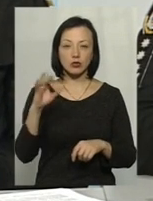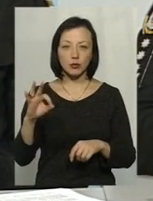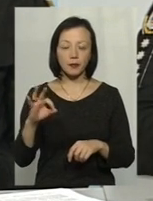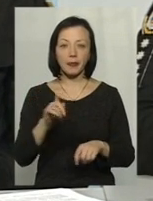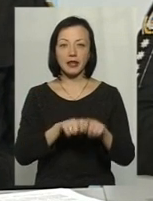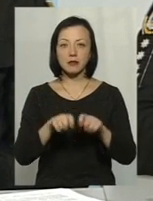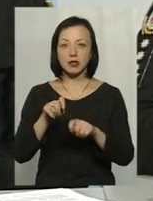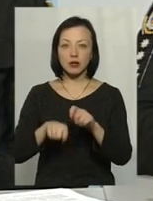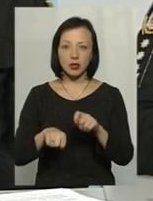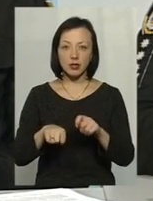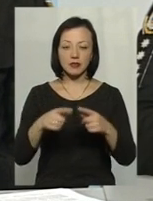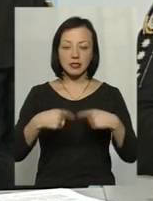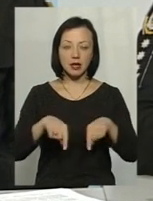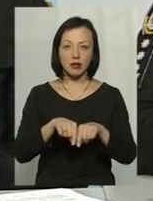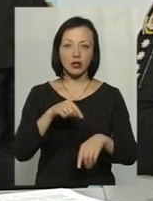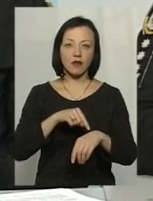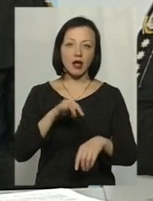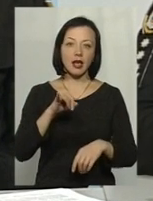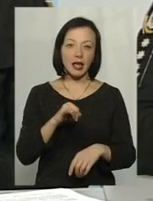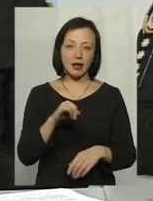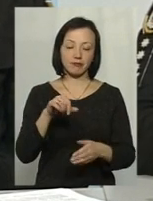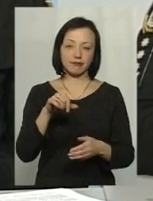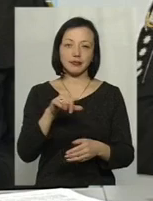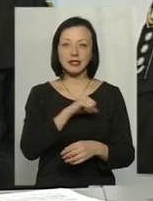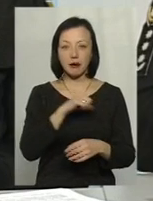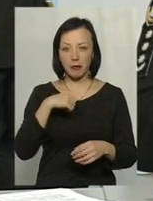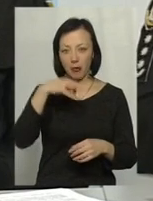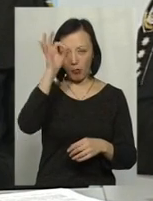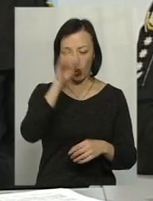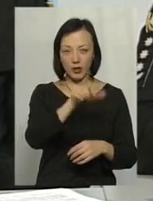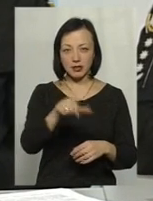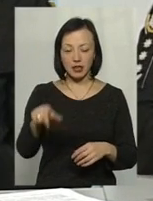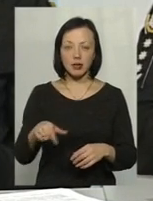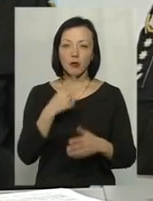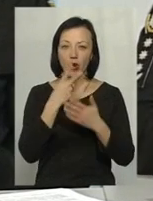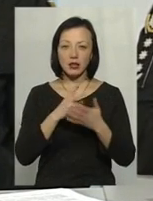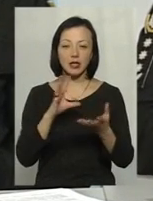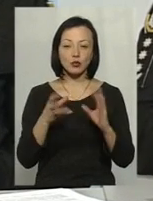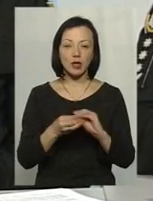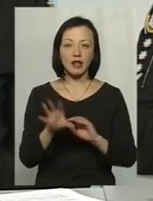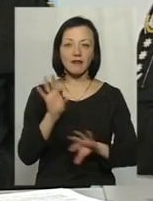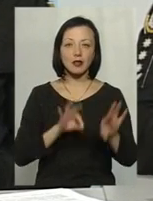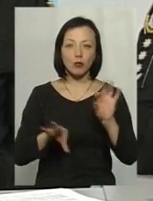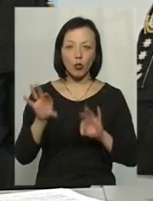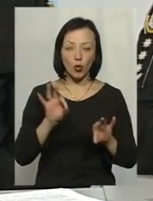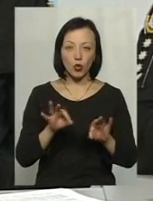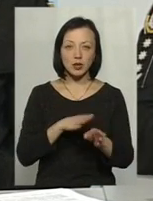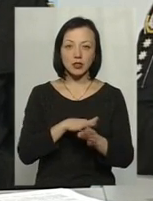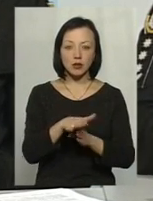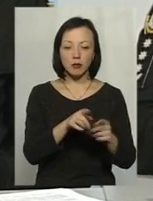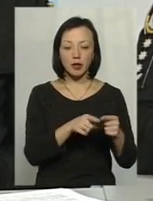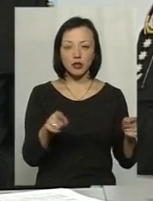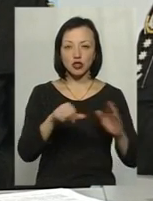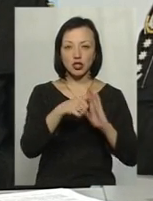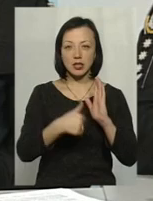інспекторів сектору реагування патрульної поліції та поліцейських. Як показують результати відбору, а відбір здійснюється в період